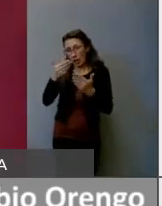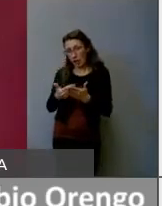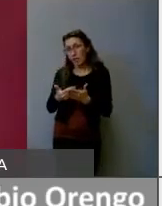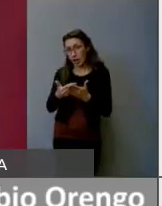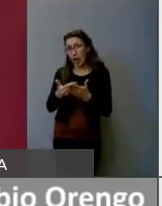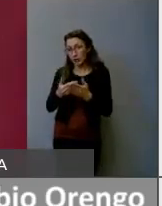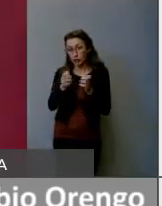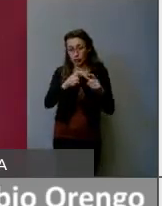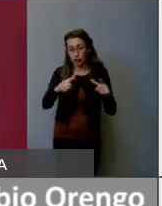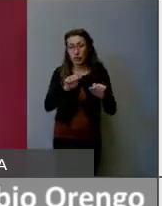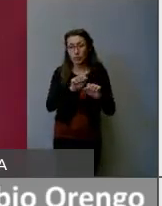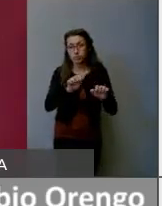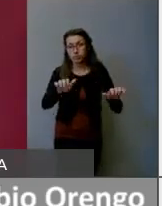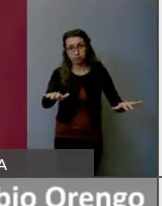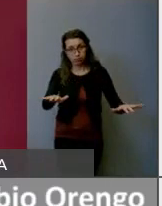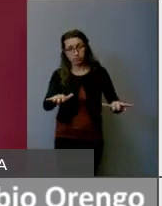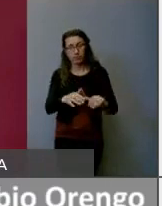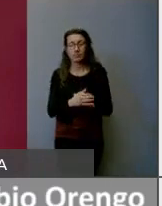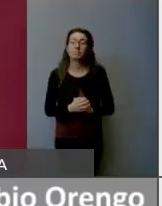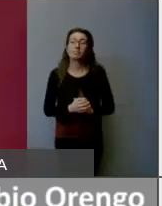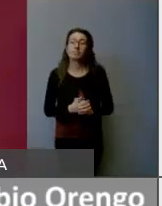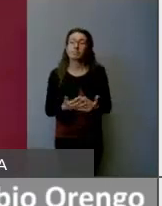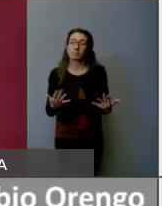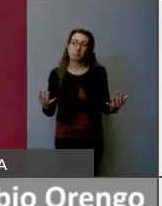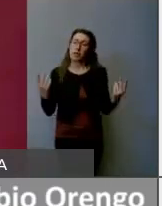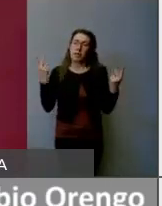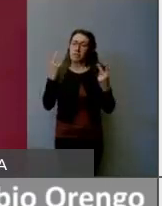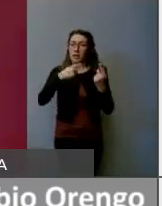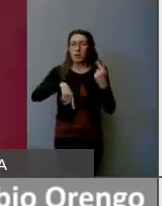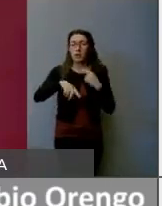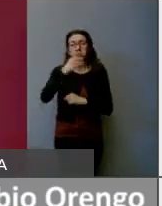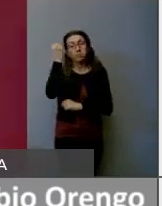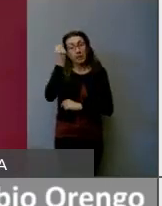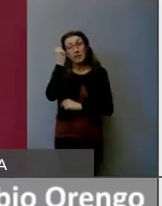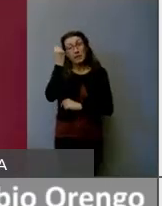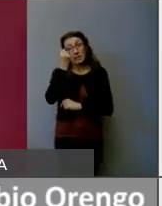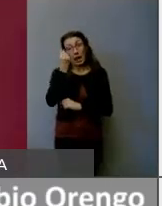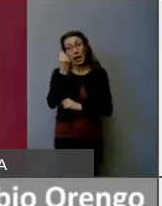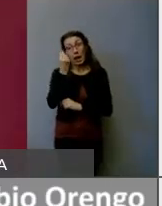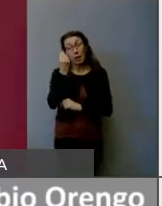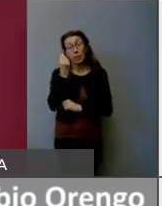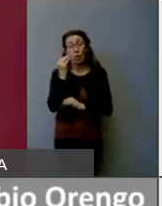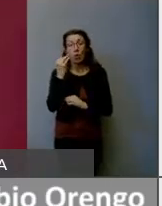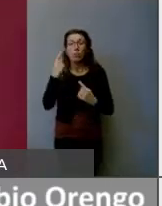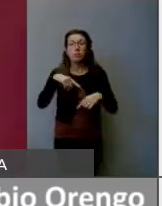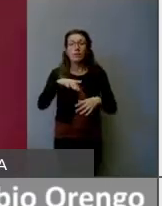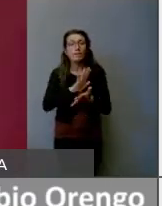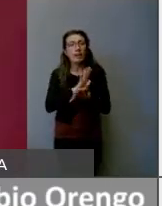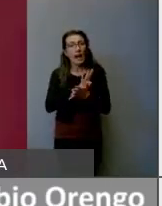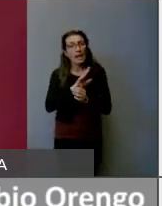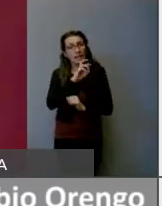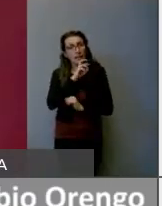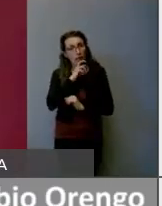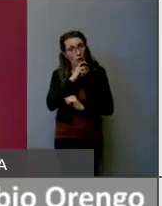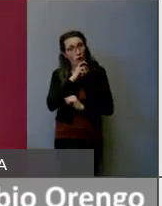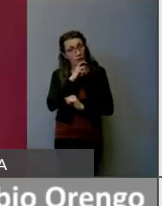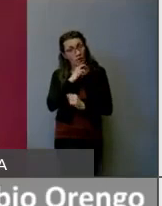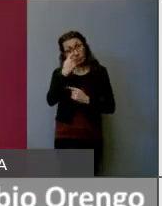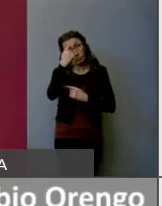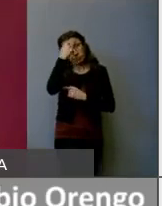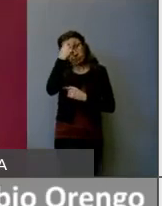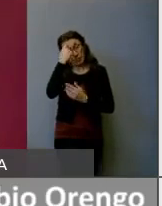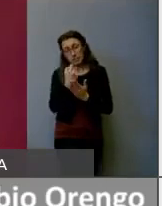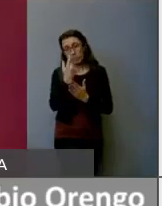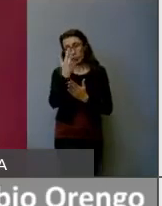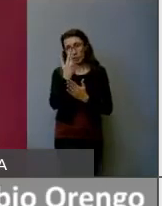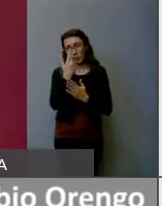quella che riteniamo un'importante ricorrenza come questa del 2 ottobre, coinvolgendo quindi non solo i nonni e le